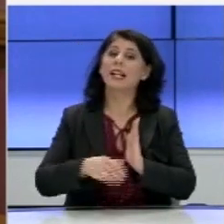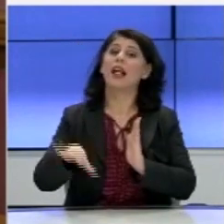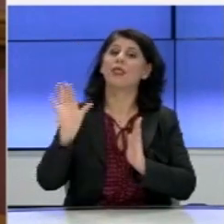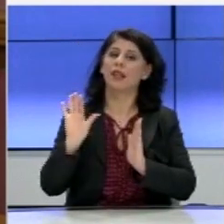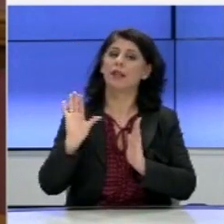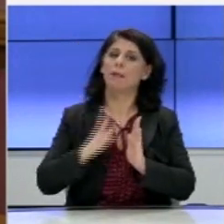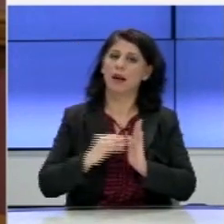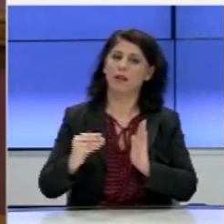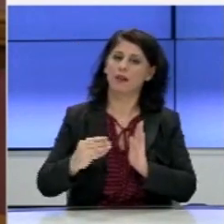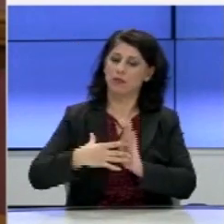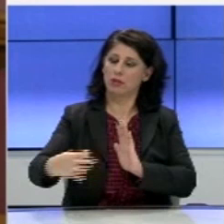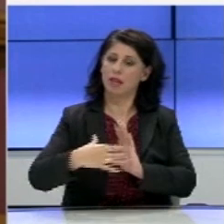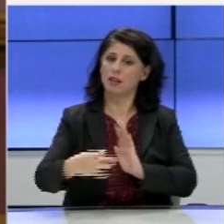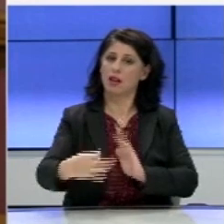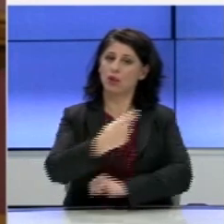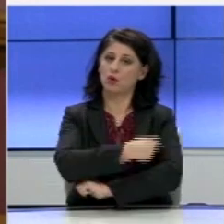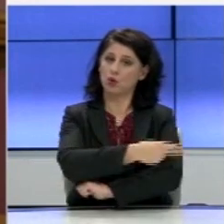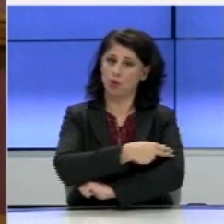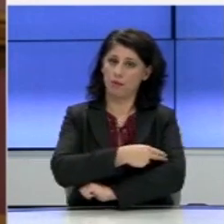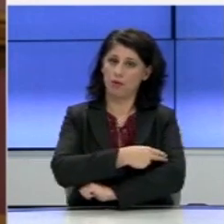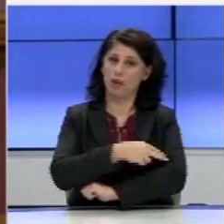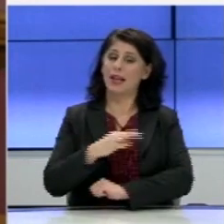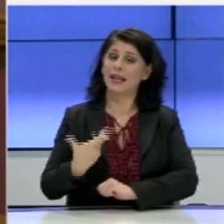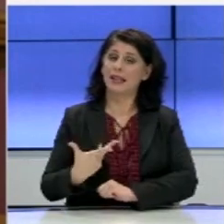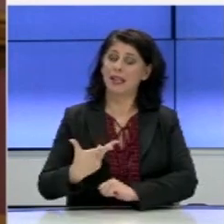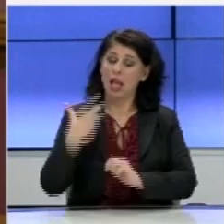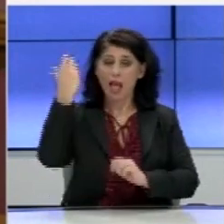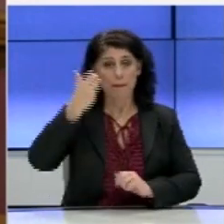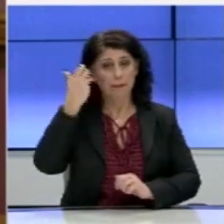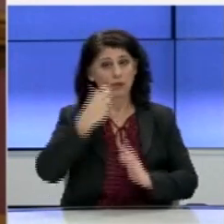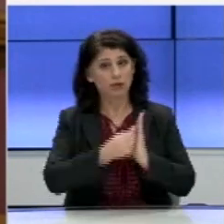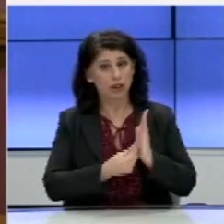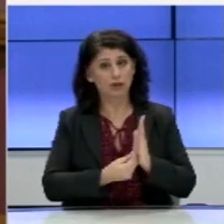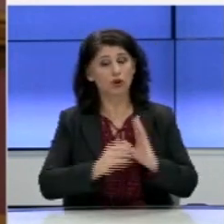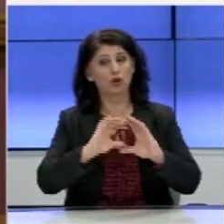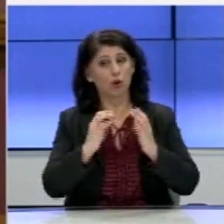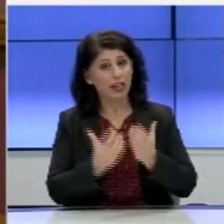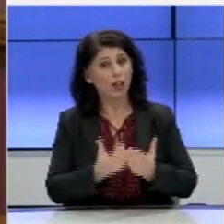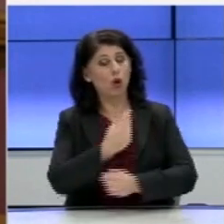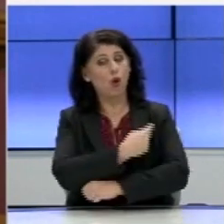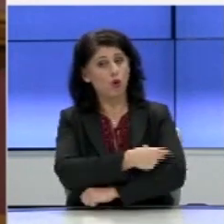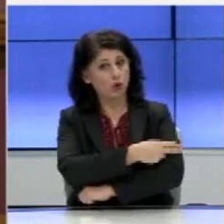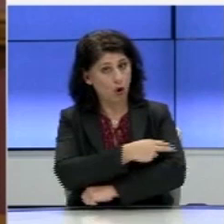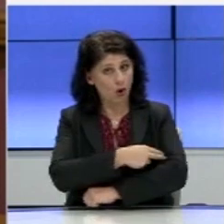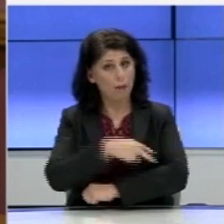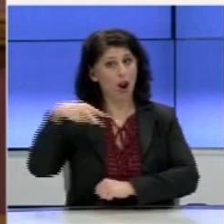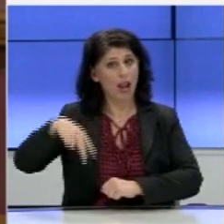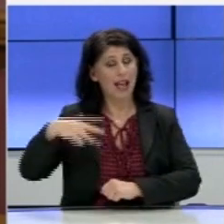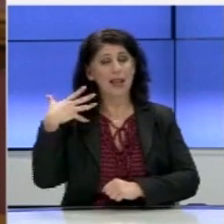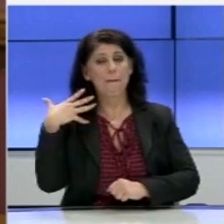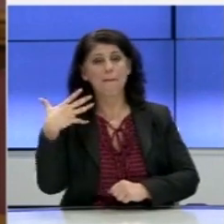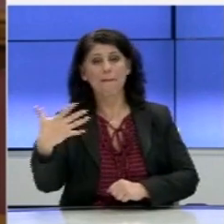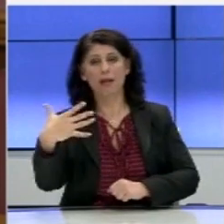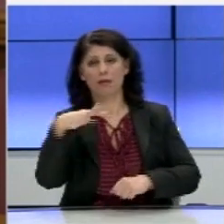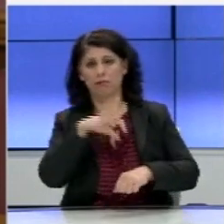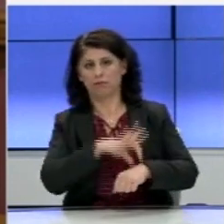γίνεται, για παράδειγμα, και στελέχος των νοσοκομείων. Γιατί επιστημονικό κριτήριο είναι το Γενικό Νοσοκομείο της Λάρισας, που έχει 5 παθολόγους